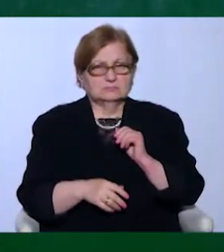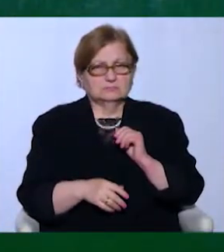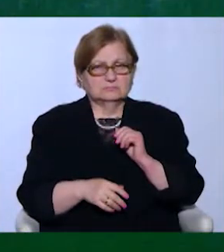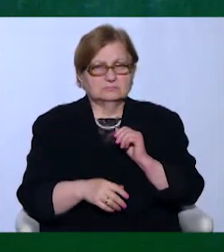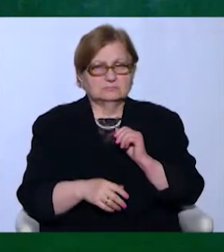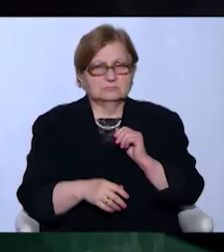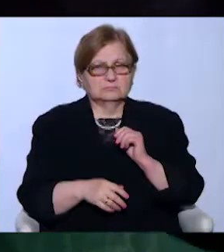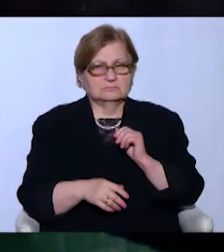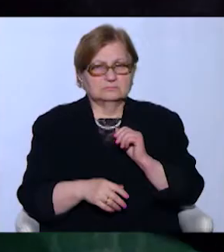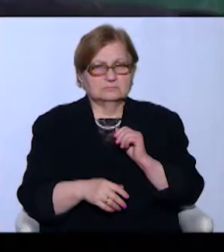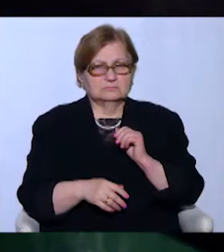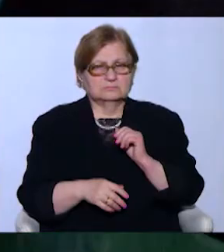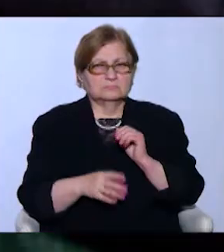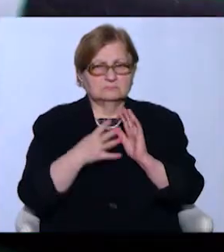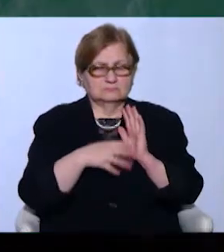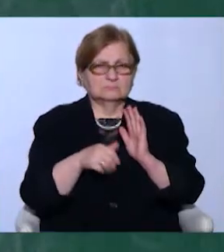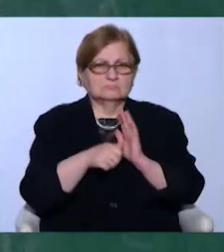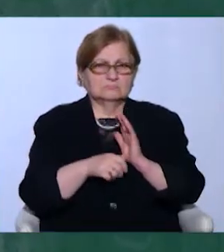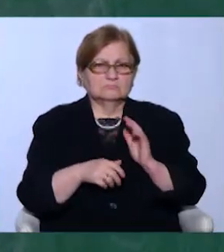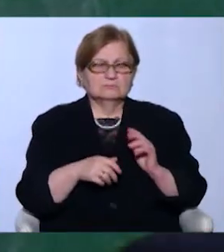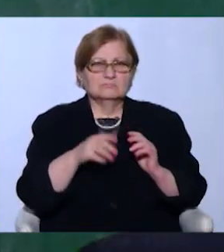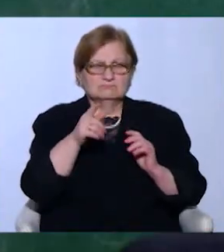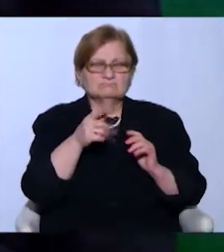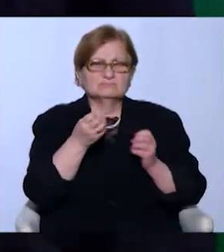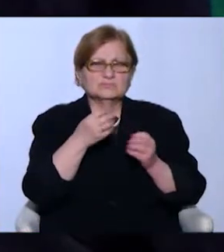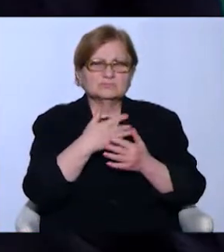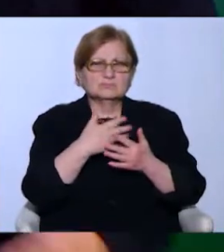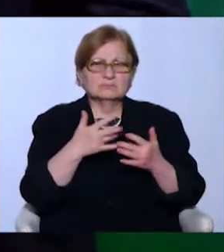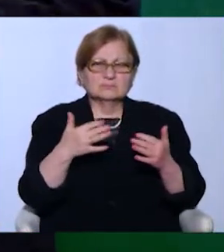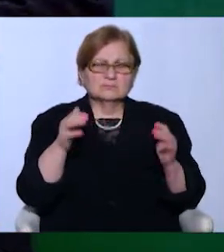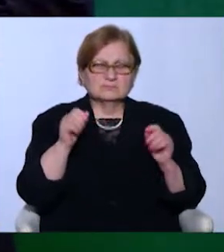9 დამატებული 96 და ასე შემდეგ.